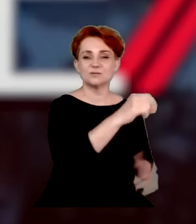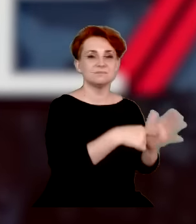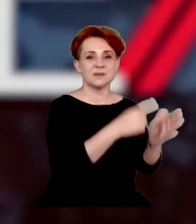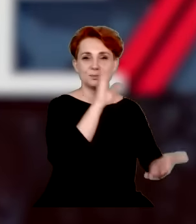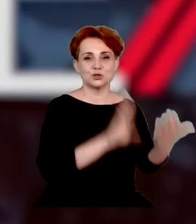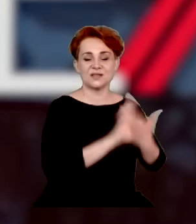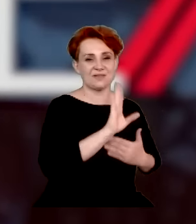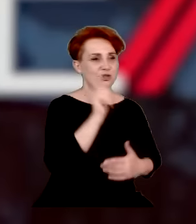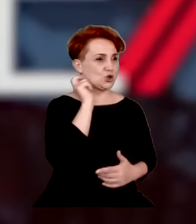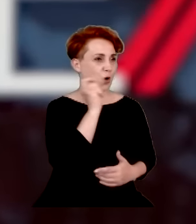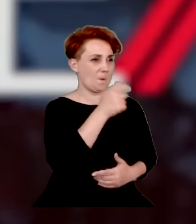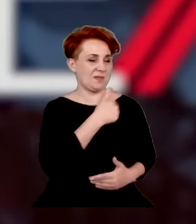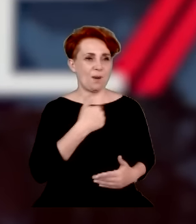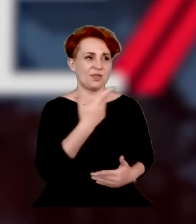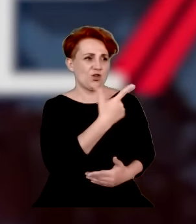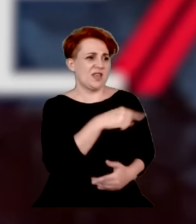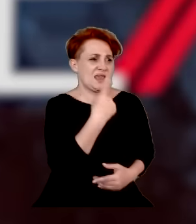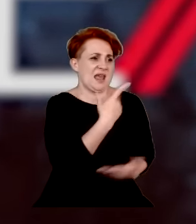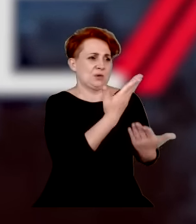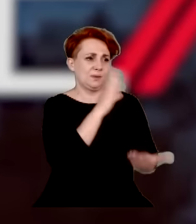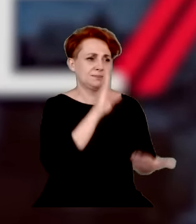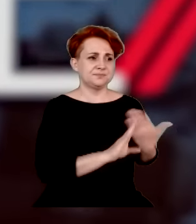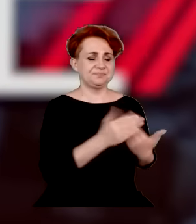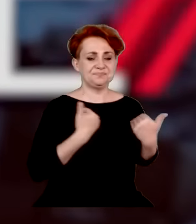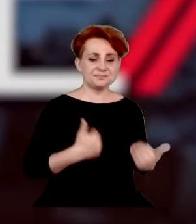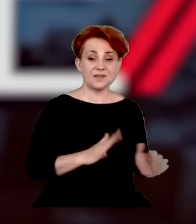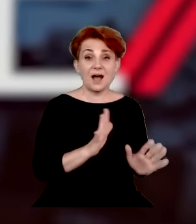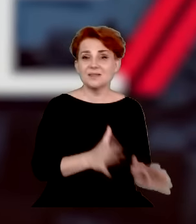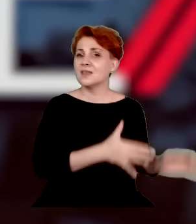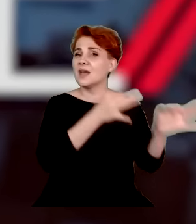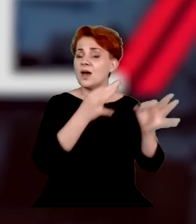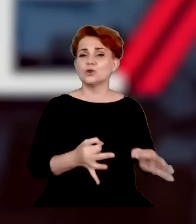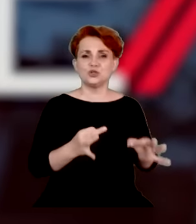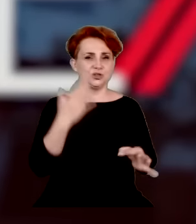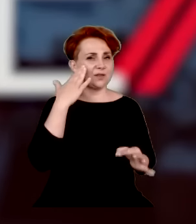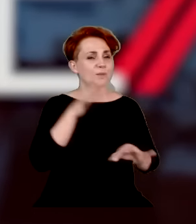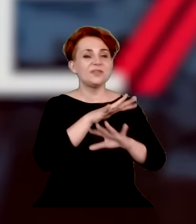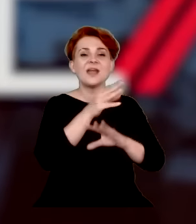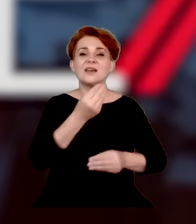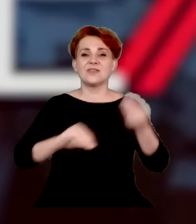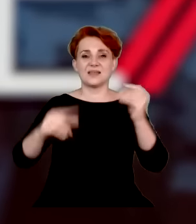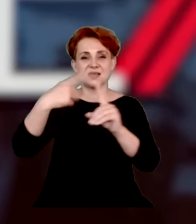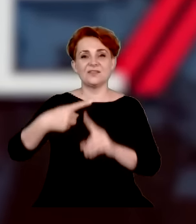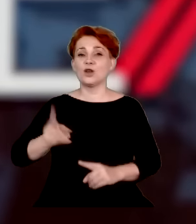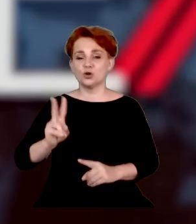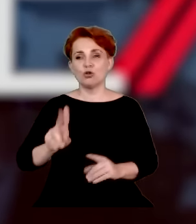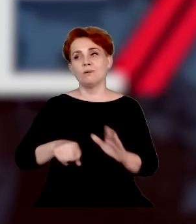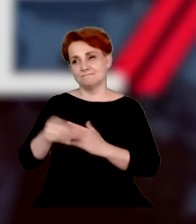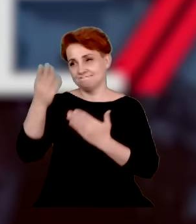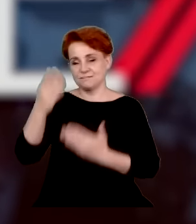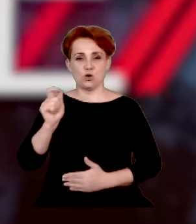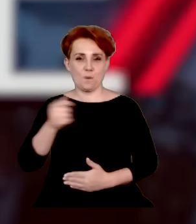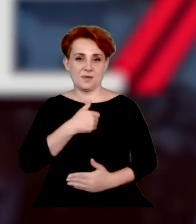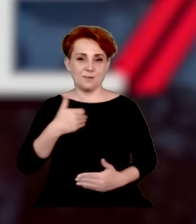nie ta prezencja. A przecież nie od dziś wiadomo, że najwięcej witaminy mają polskie dziewczyny. Zatem w ramach